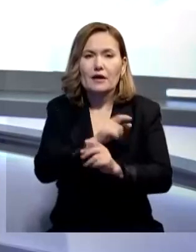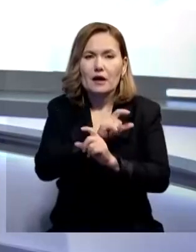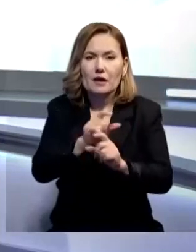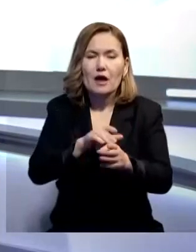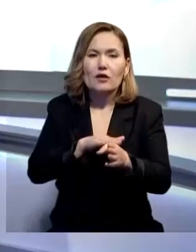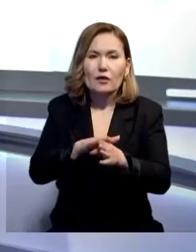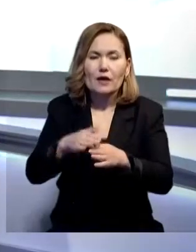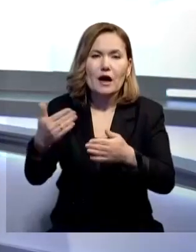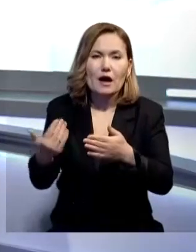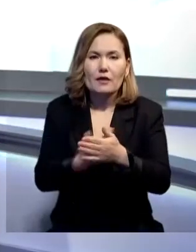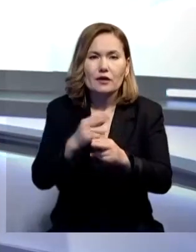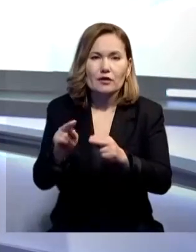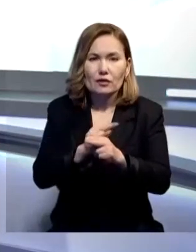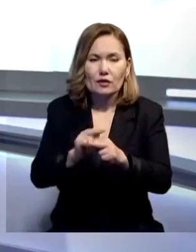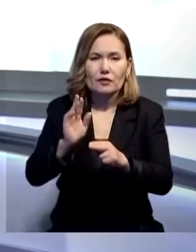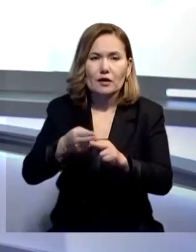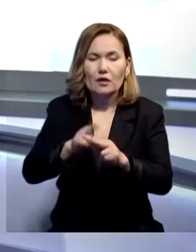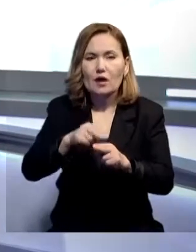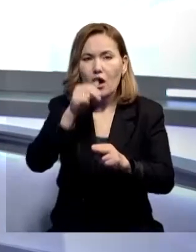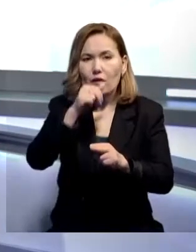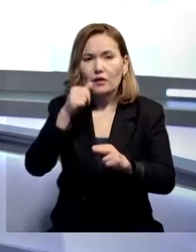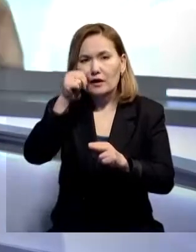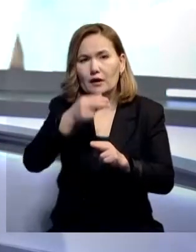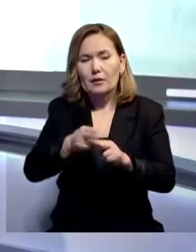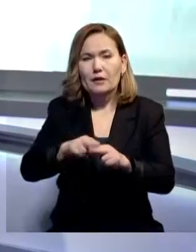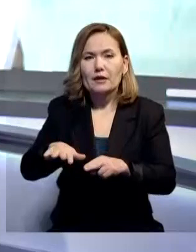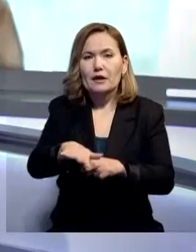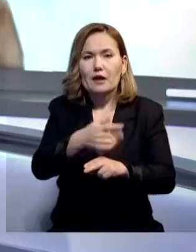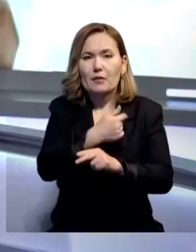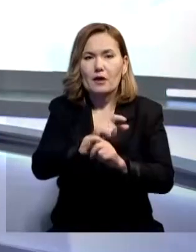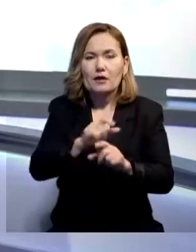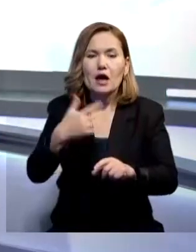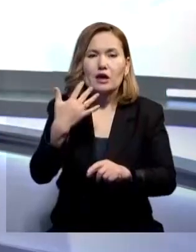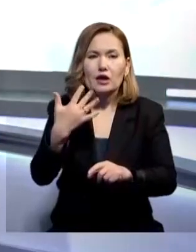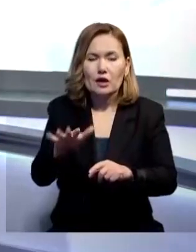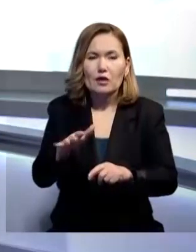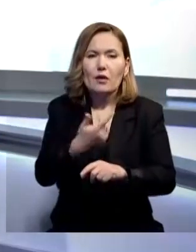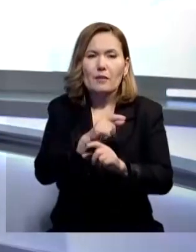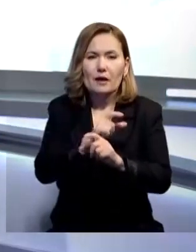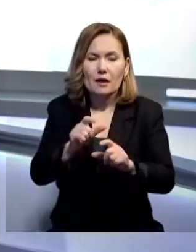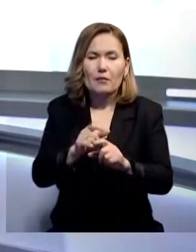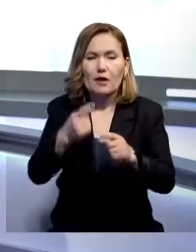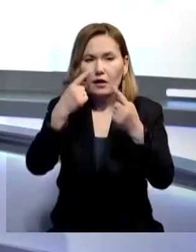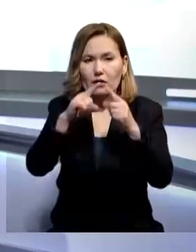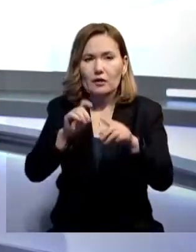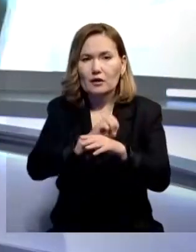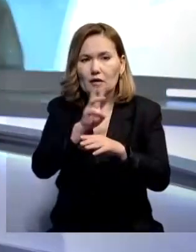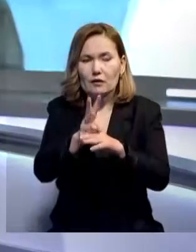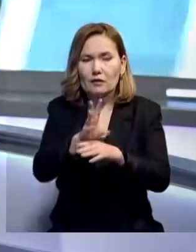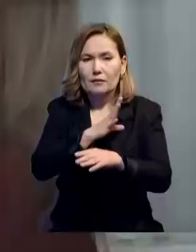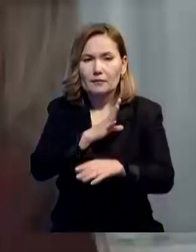аурухана толықтай қайта жабдықталмақ. Өткен жылдың өзінде аталған мекеме 50-ден астам медициналық құралға қол